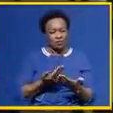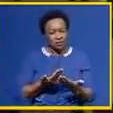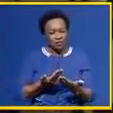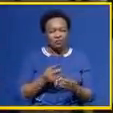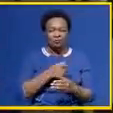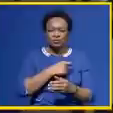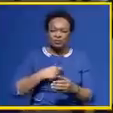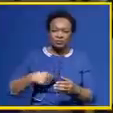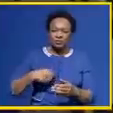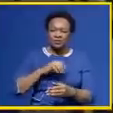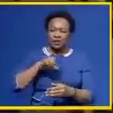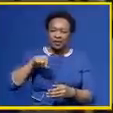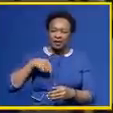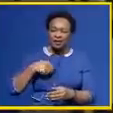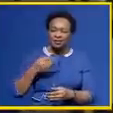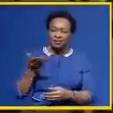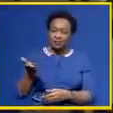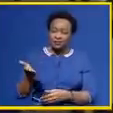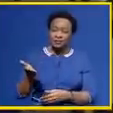na rais wetu,